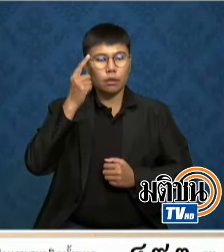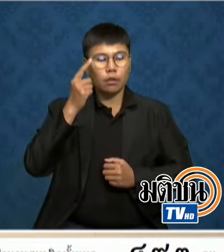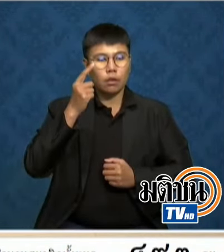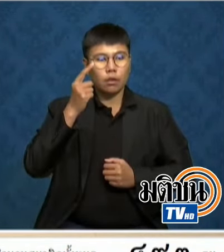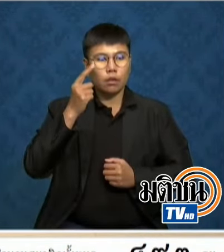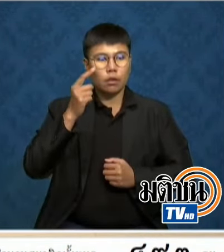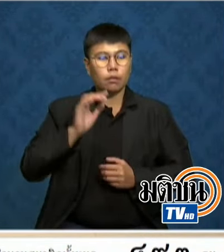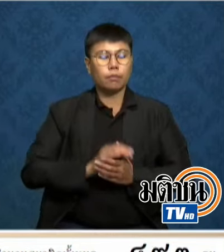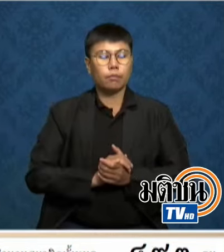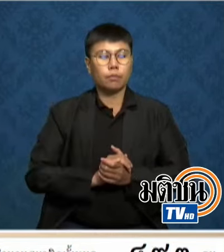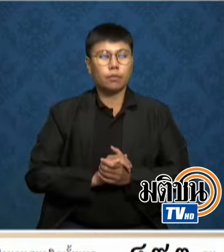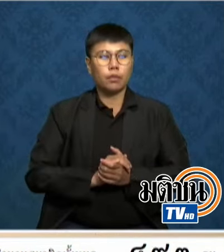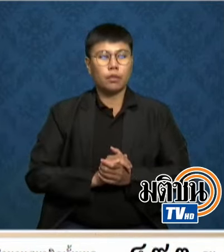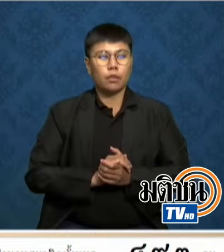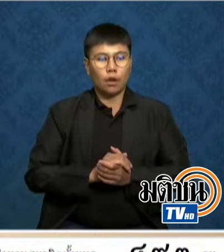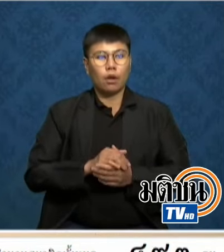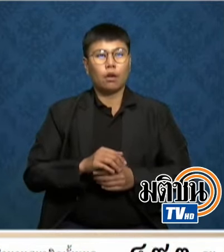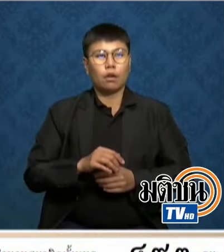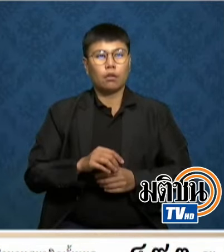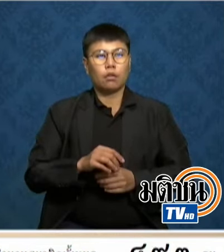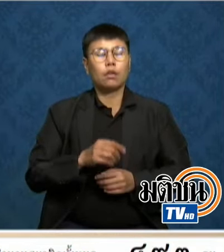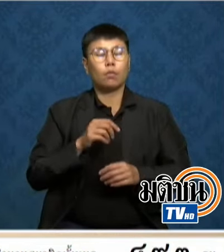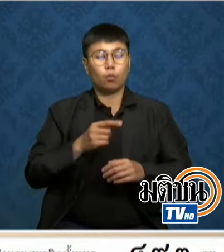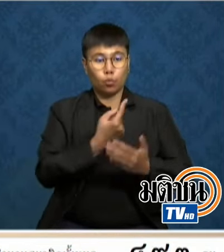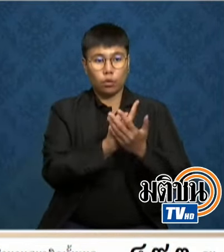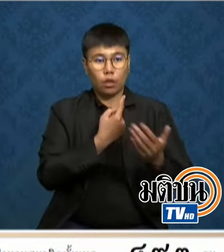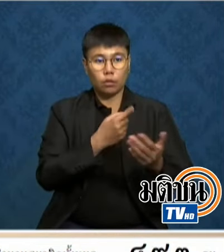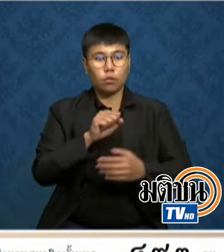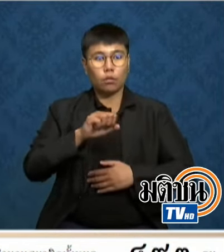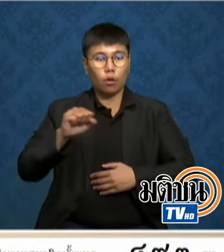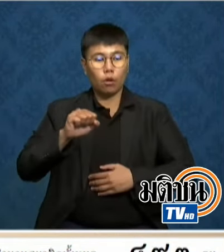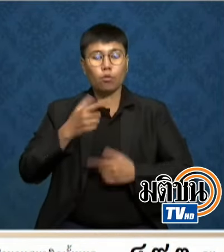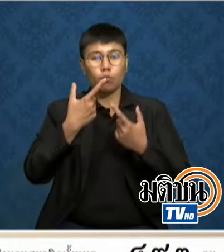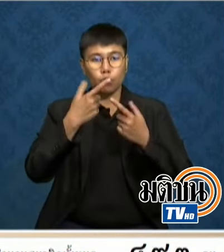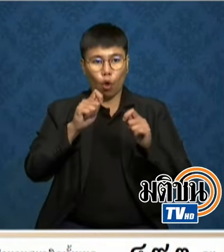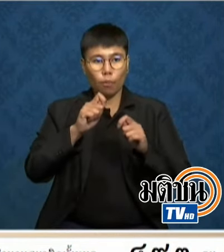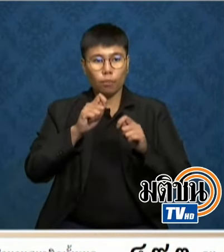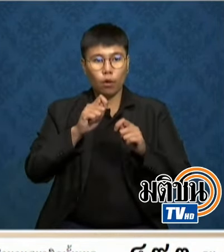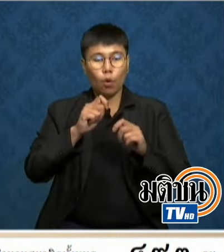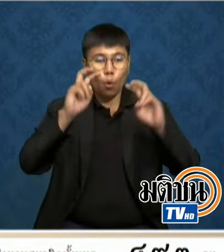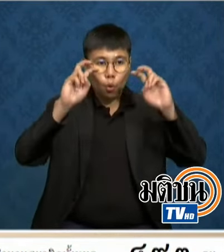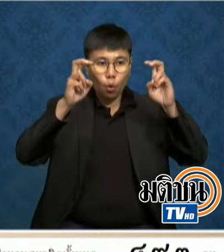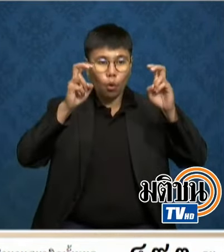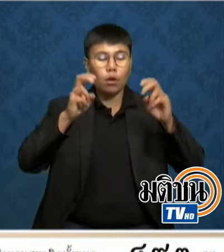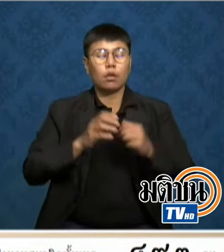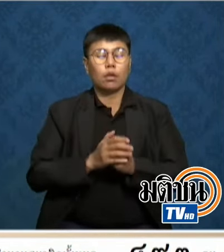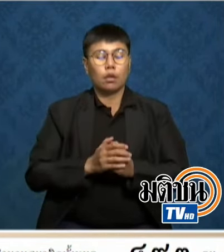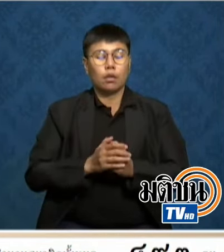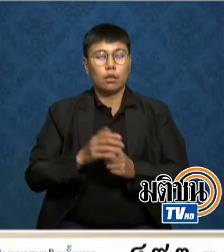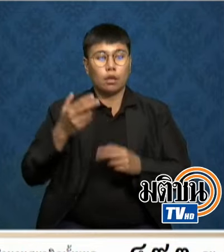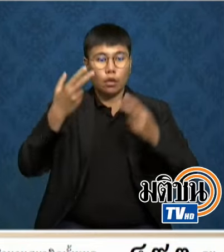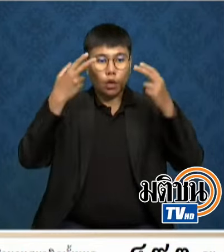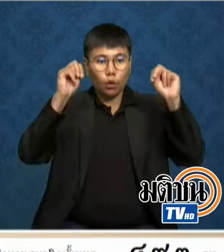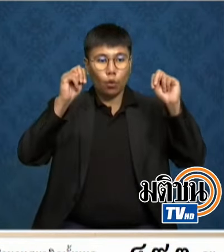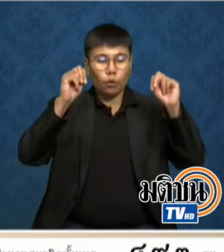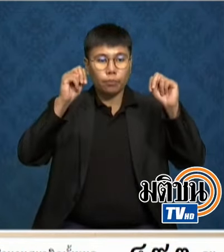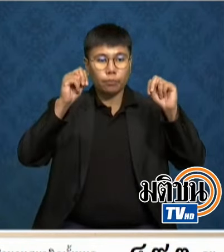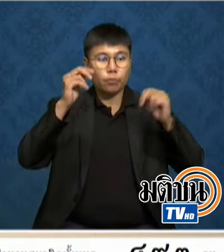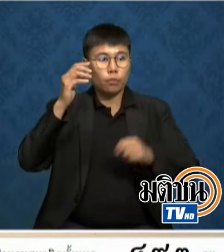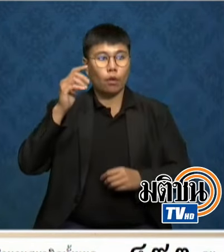บทบาทของสภาผู้แทนนะครับในเรื่องของการตอบกระทู้จริงๆในรัฐบาลท่านนายกแพทองธาร